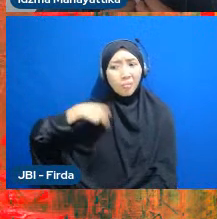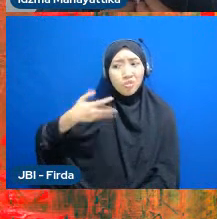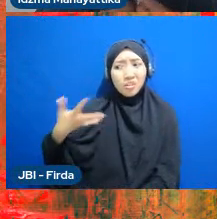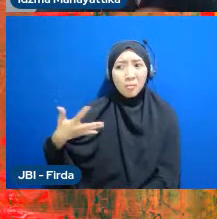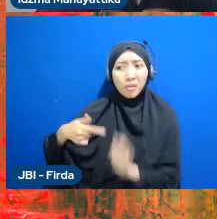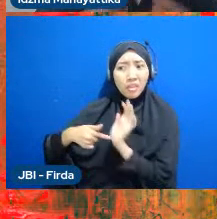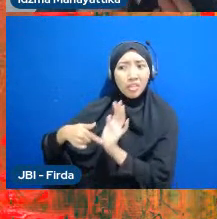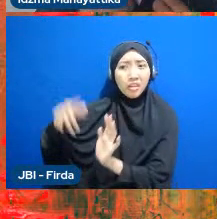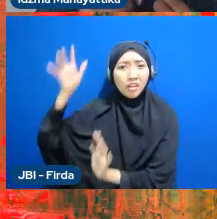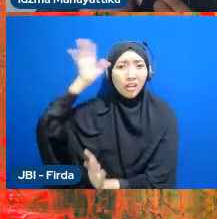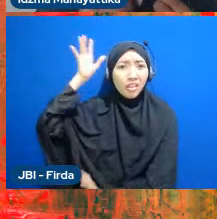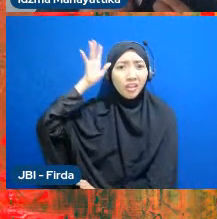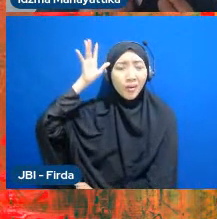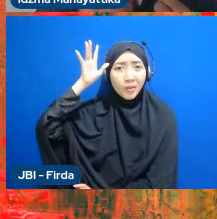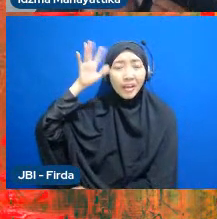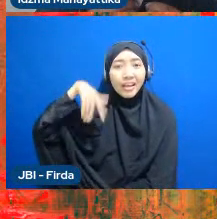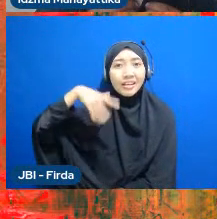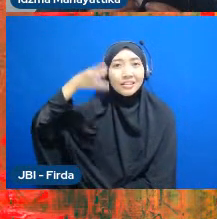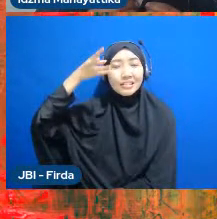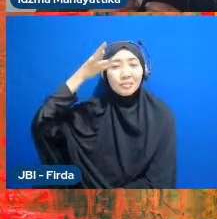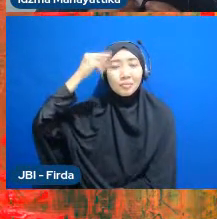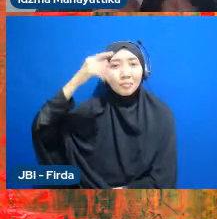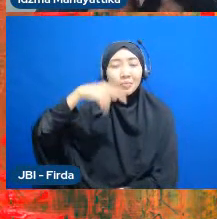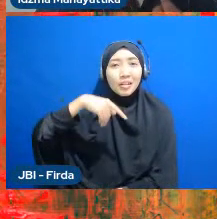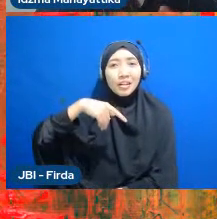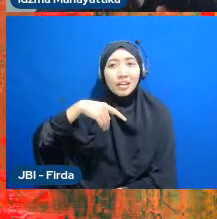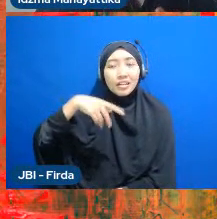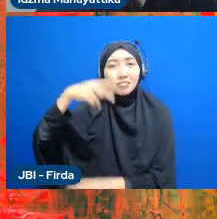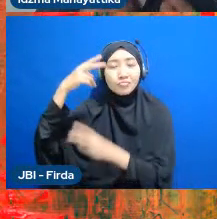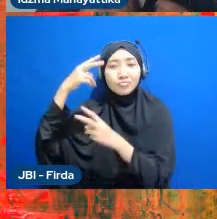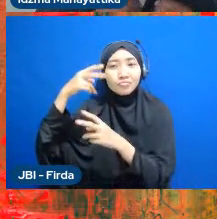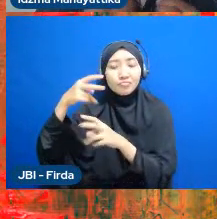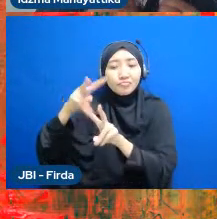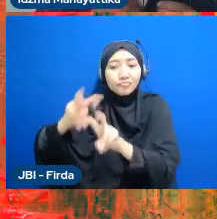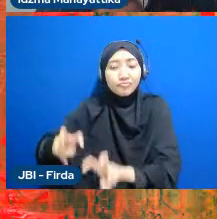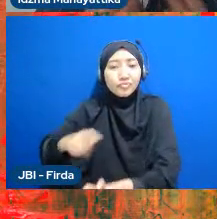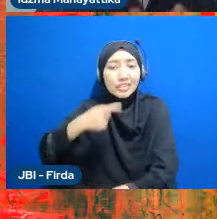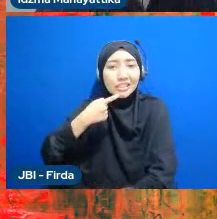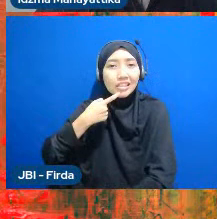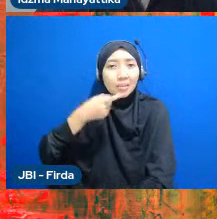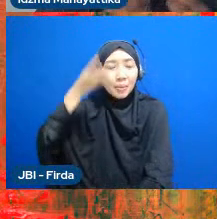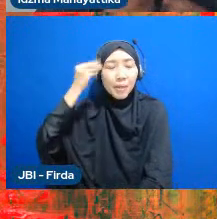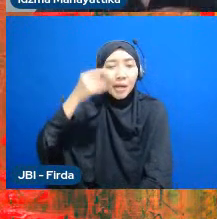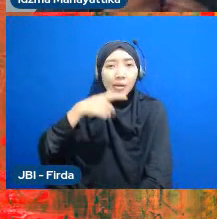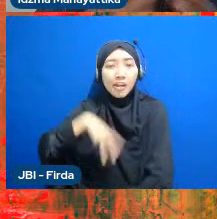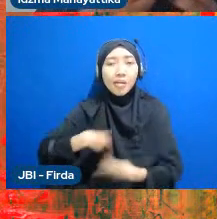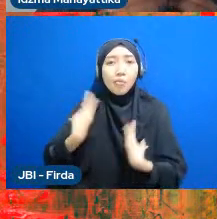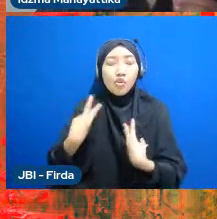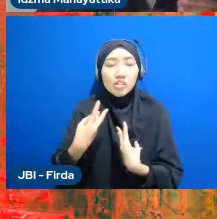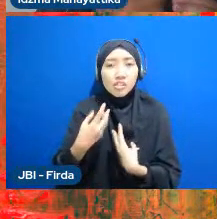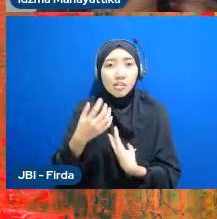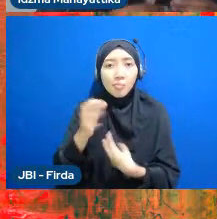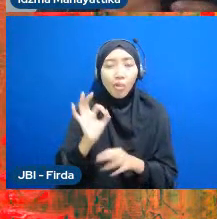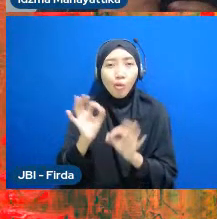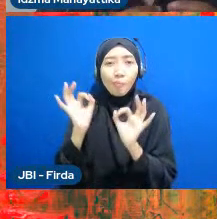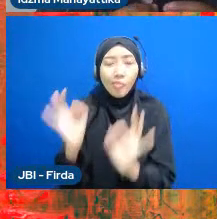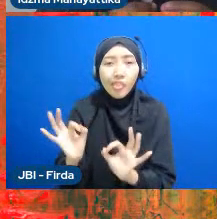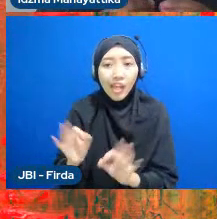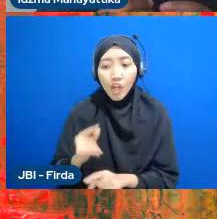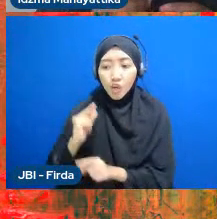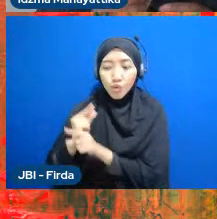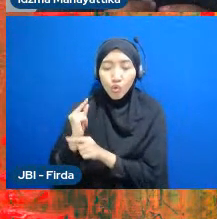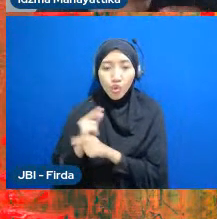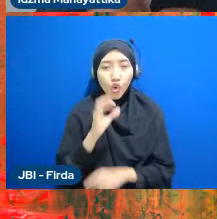ya. Jadi literasi emosinya masih belum oke, makanya butuh dilatih dengan cara guru orang tua membantu.